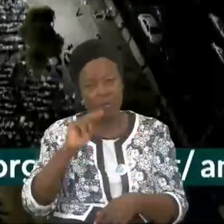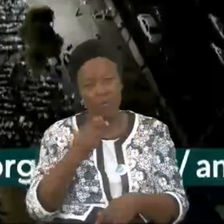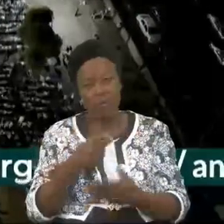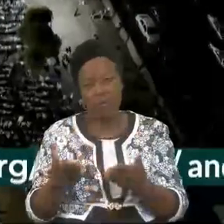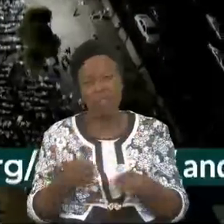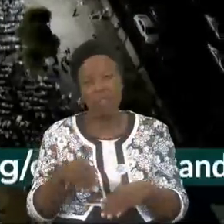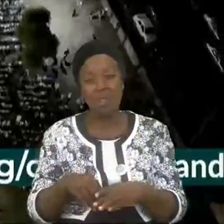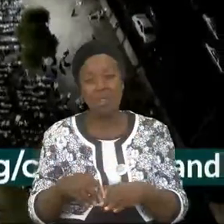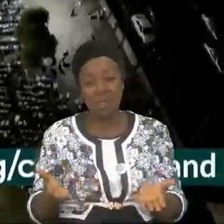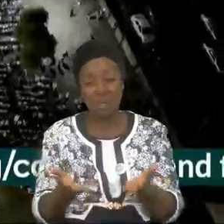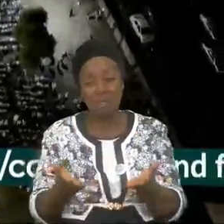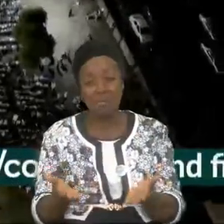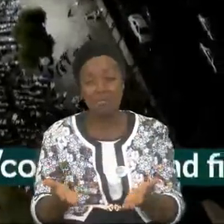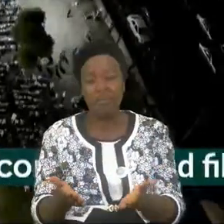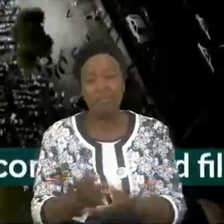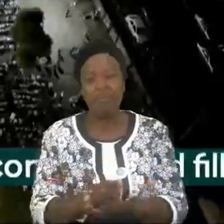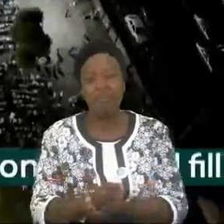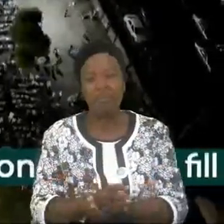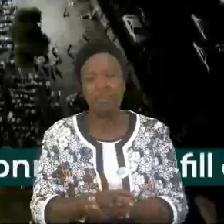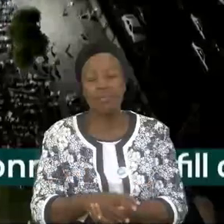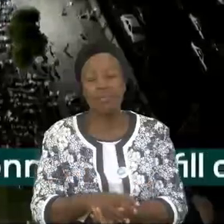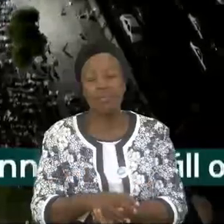et dans tous les lieux,